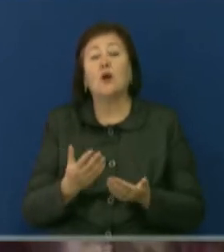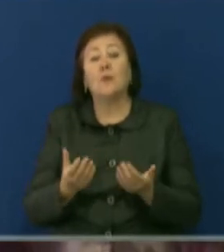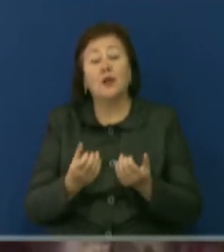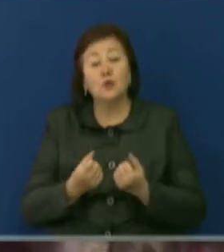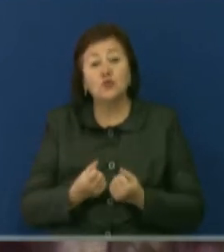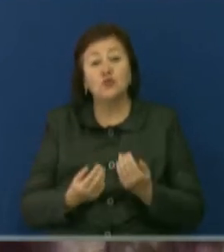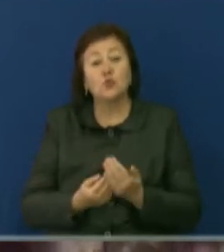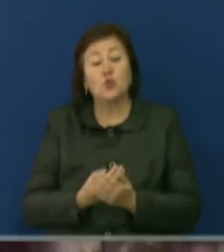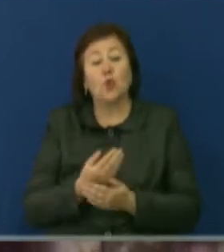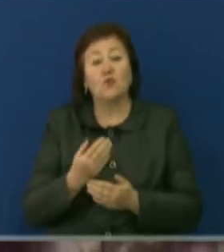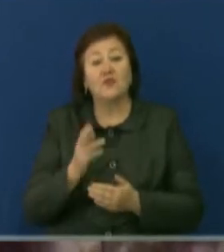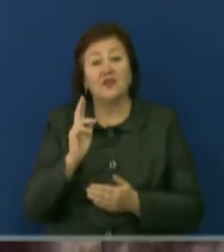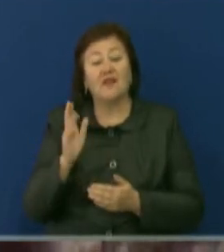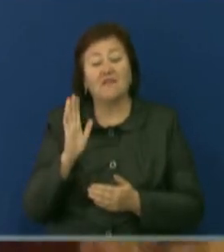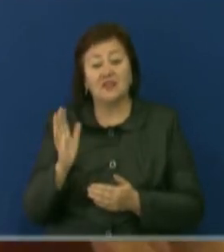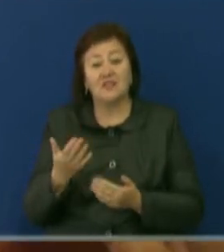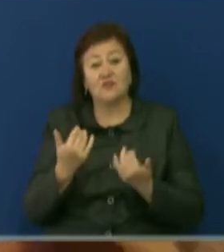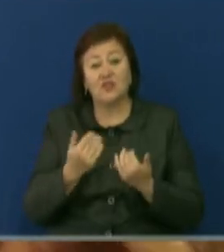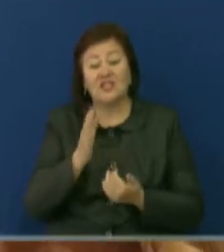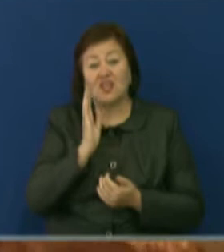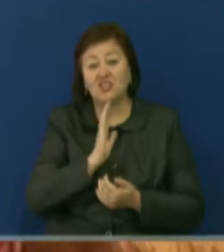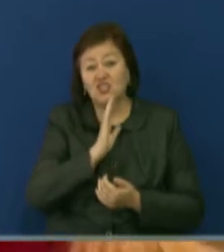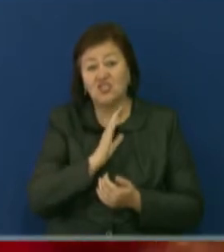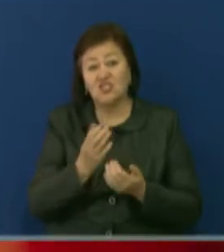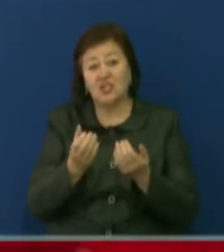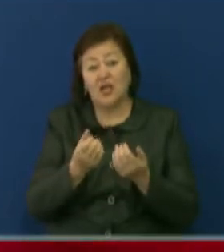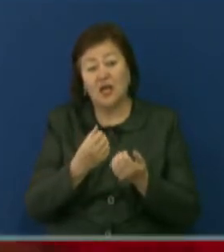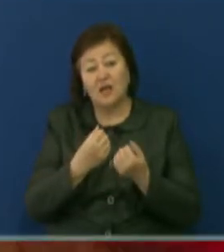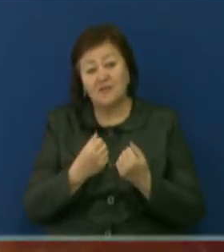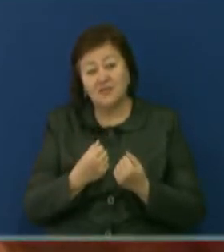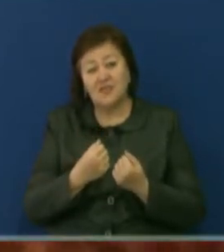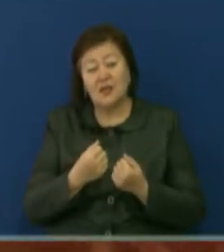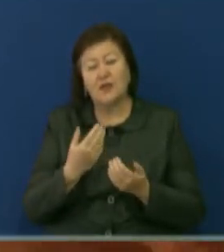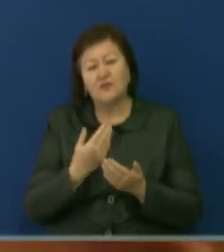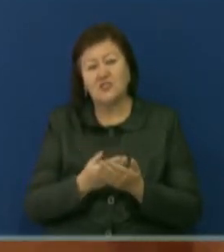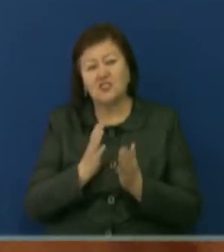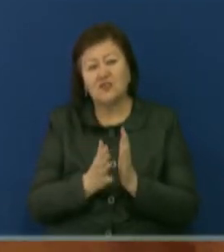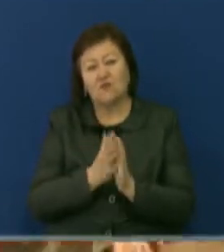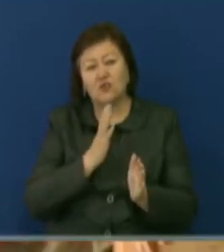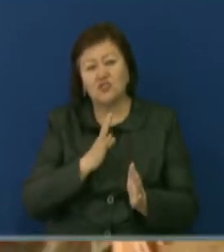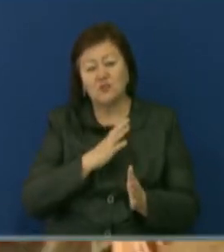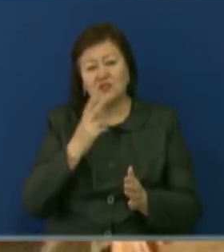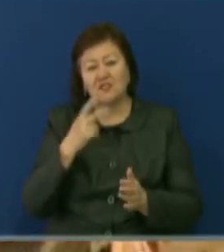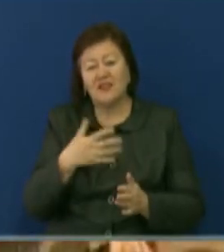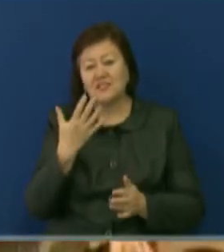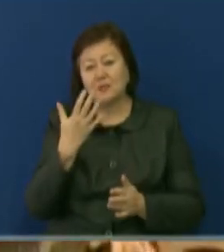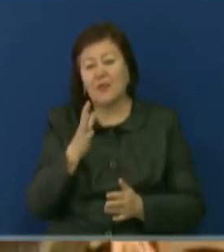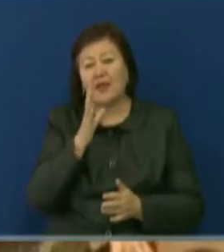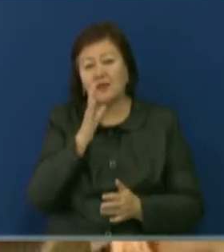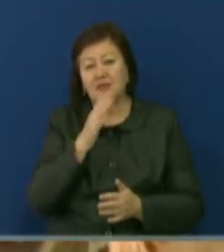үлгерді. Солардың бірі Ризагүл Қапасова. Пәтерге ие болмас бұрын ол 25 жыл кезекте тұрған.